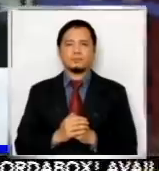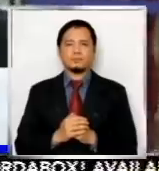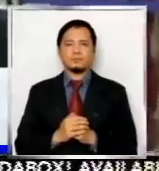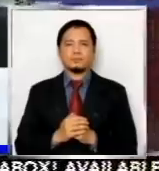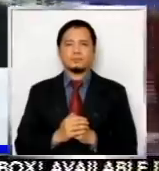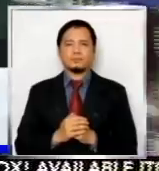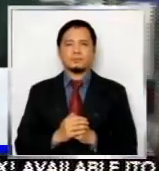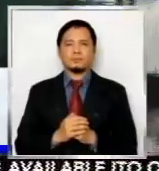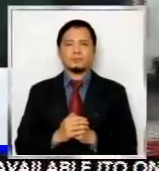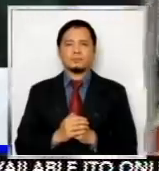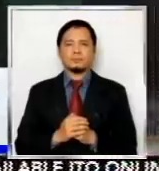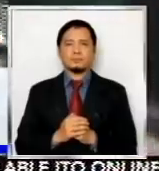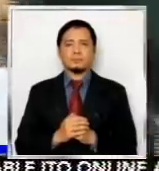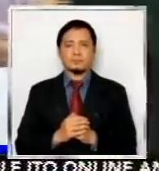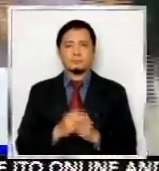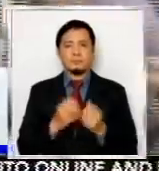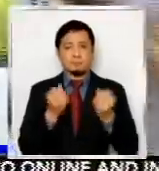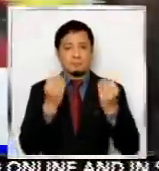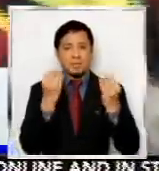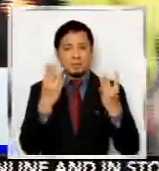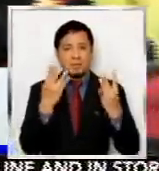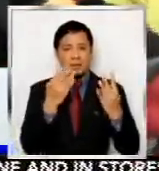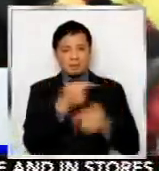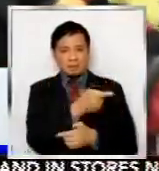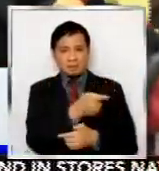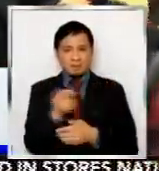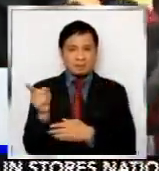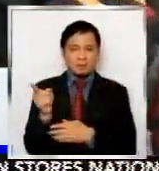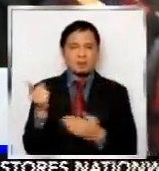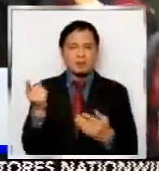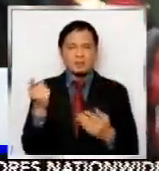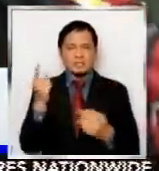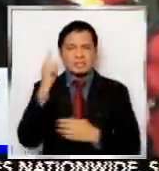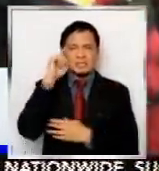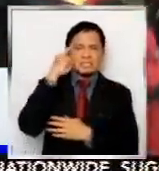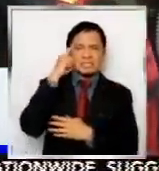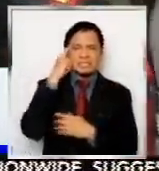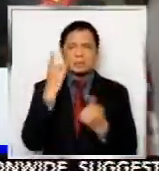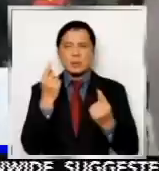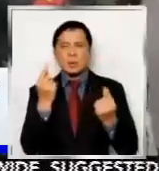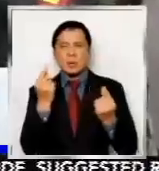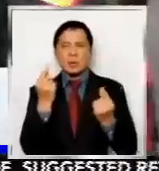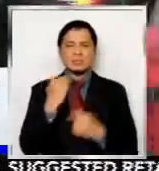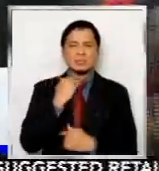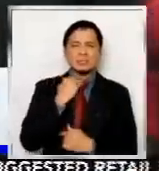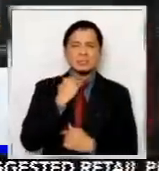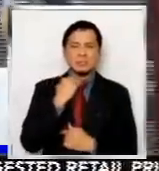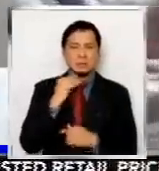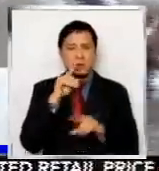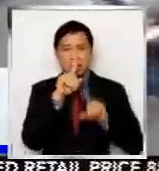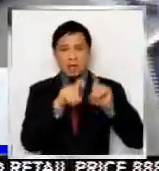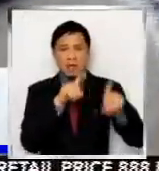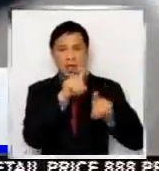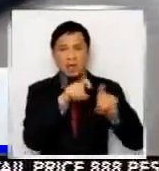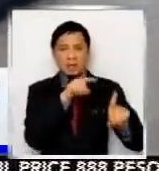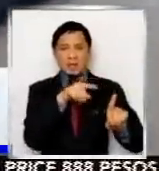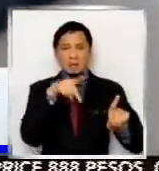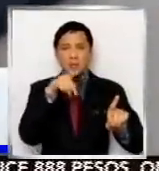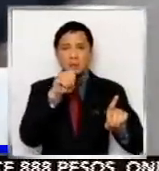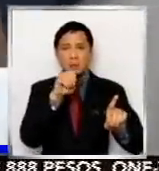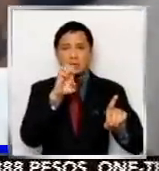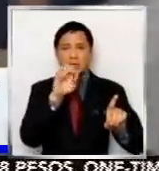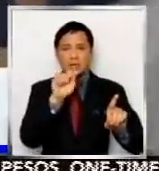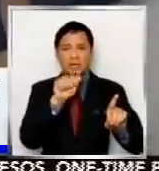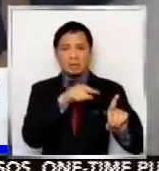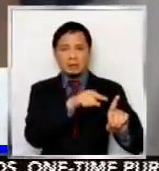Marami sa kanila ang blanko sa susunod nilang gagawin, kaya sunod-sunod ang tanong nila sa nakita nilang taga-POEA. Saan po ba kami pwede